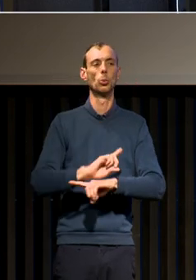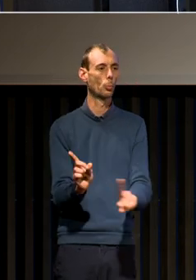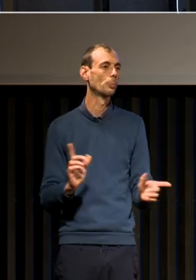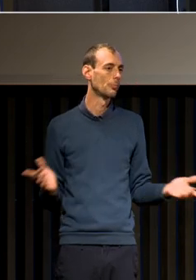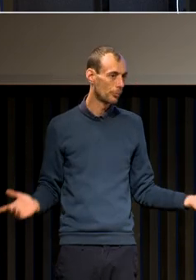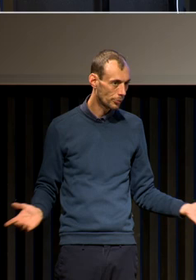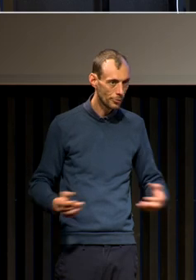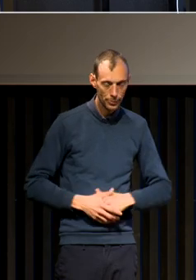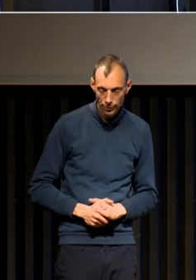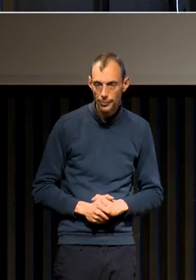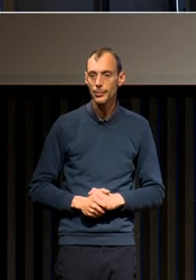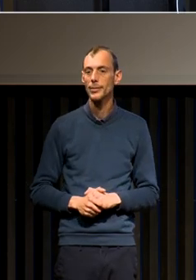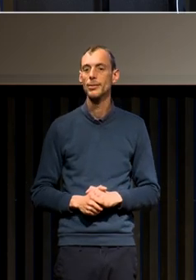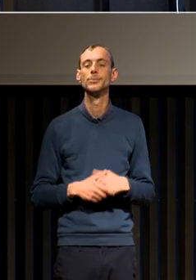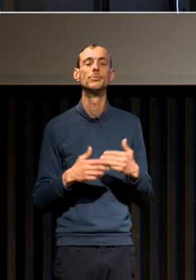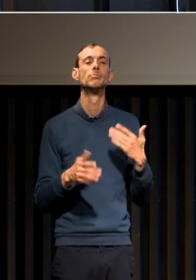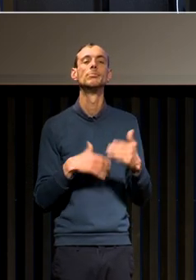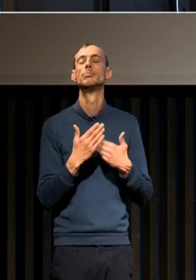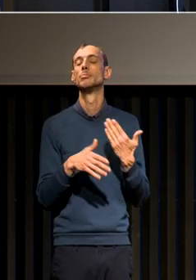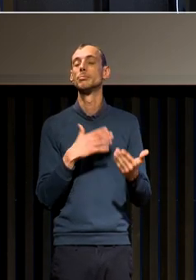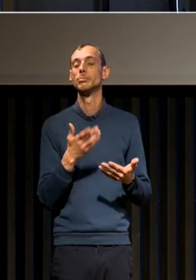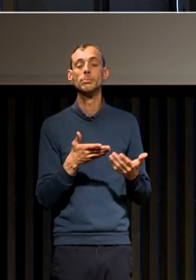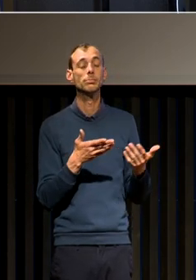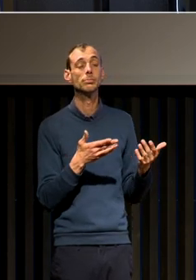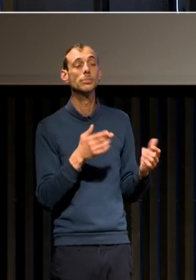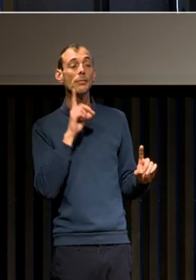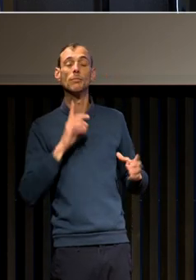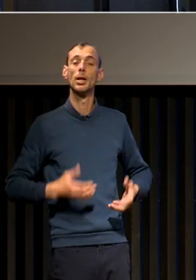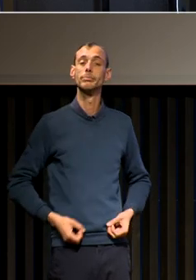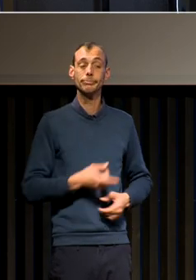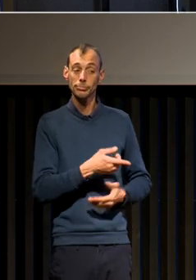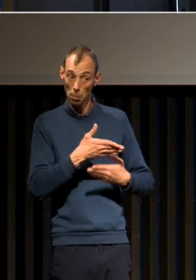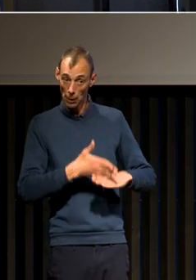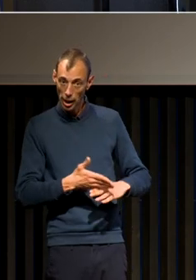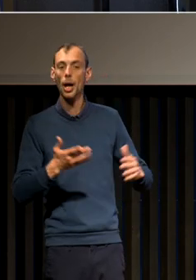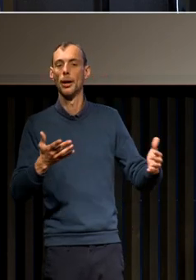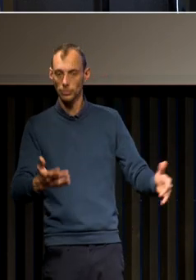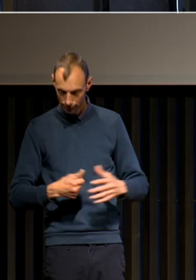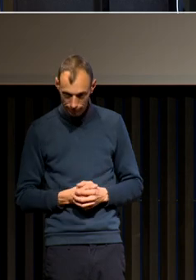Quand les ovaires sont prêts, deuxième étape, le recueil